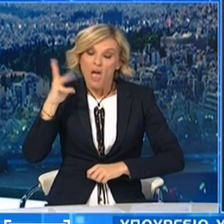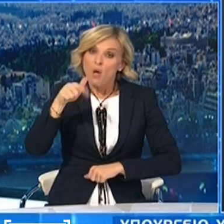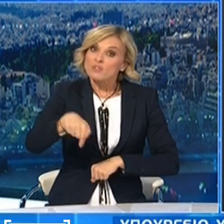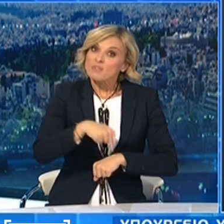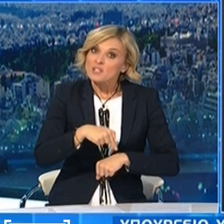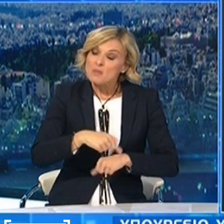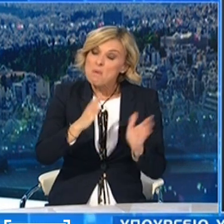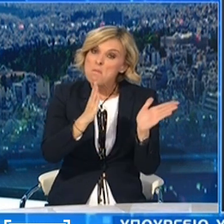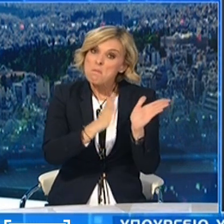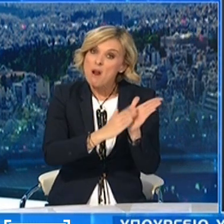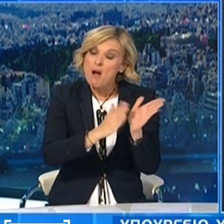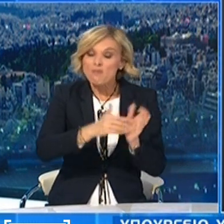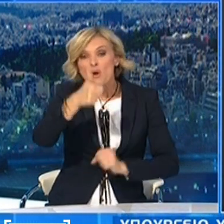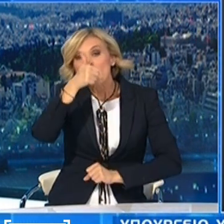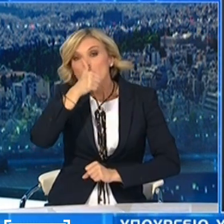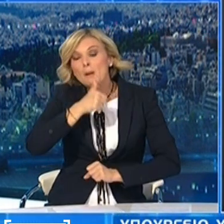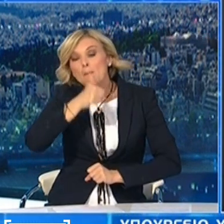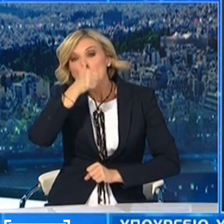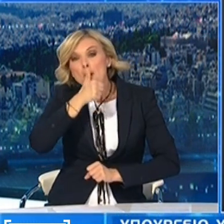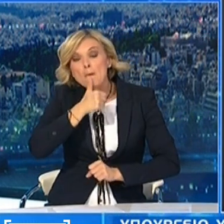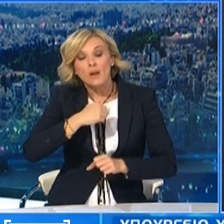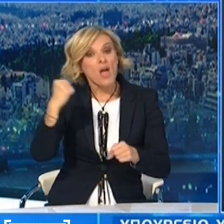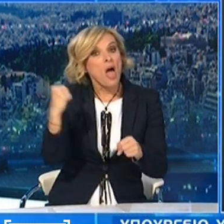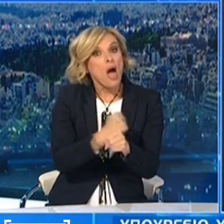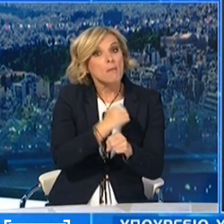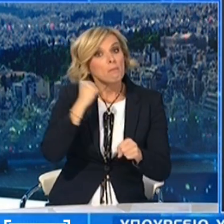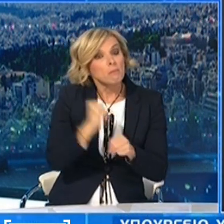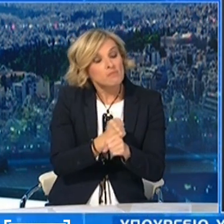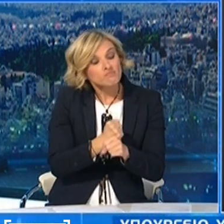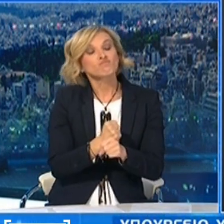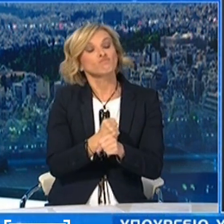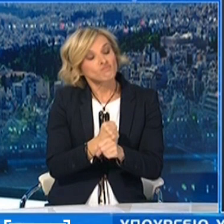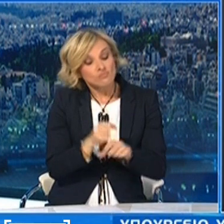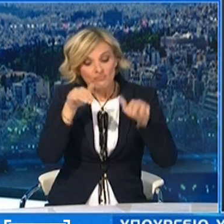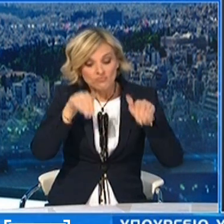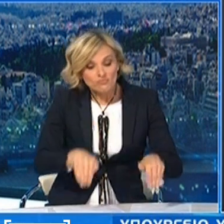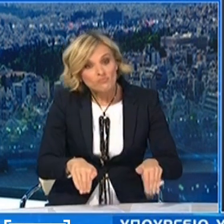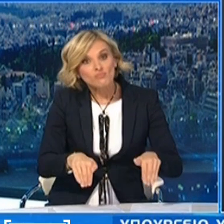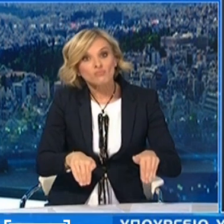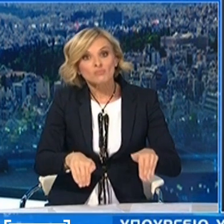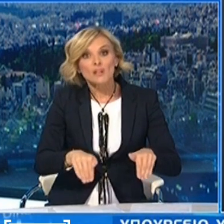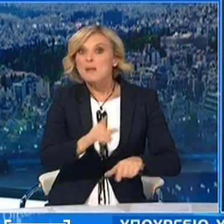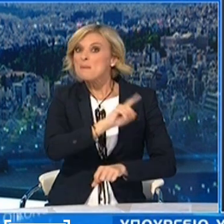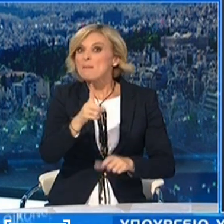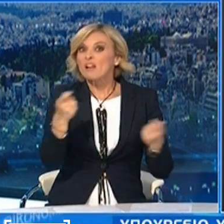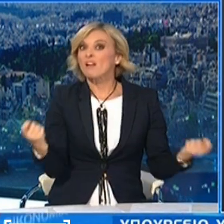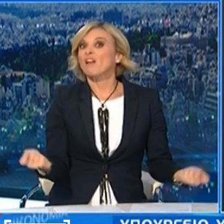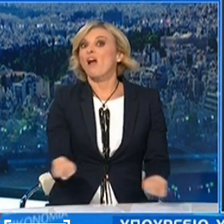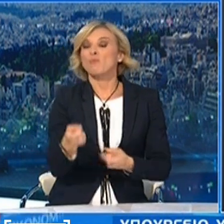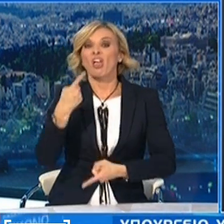επιδείξει απίστευτη υπομονή, επιμονή. Και αυτό δεν πρέπει κανένας, κάτω από οποιαδήποτε